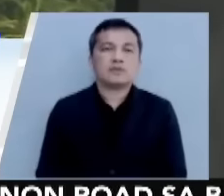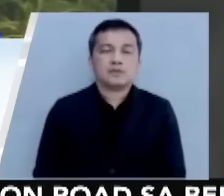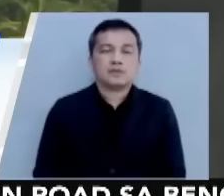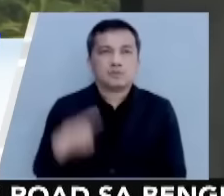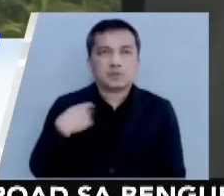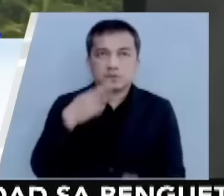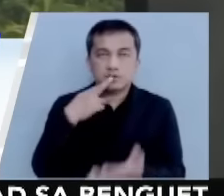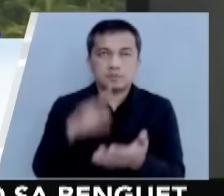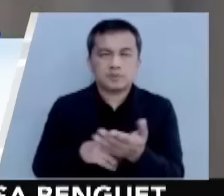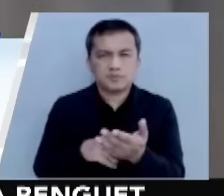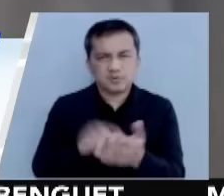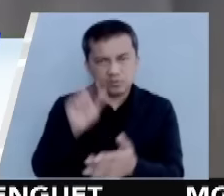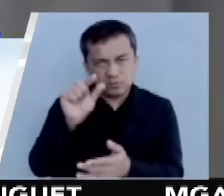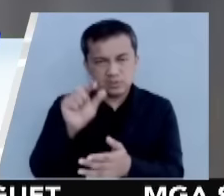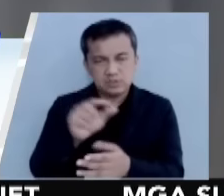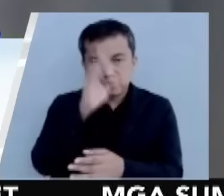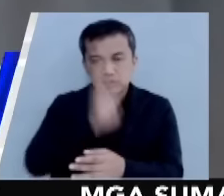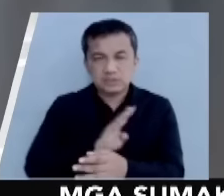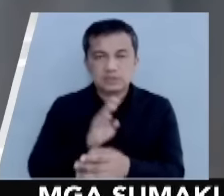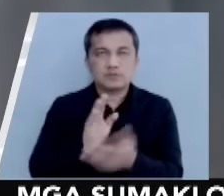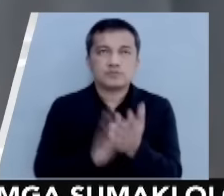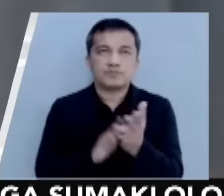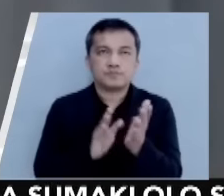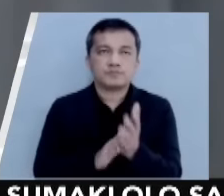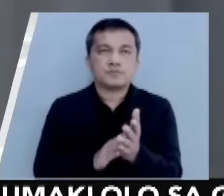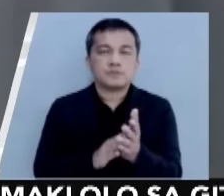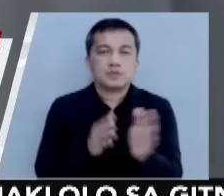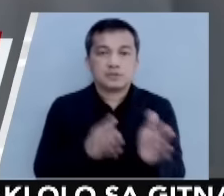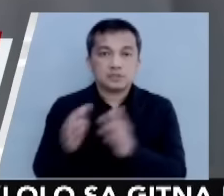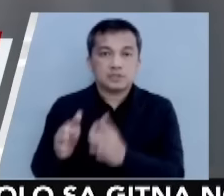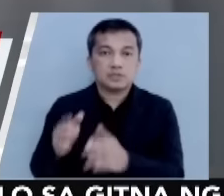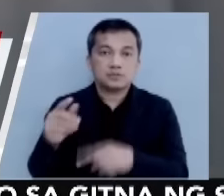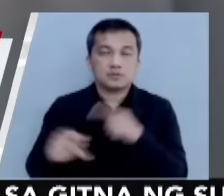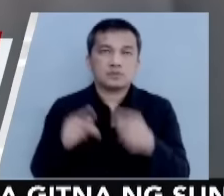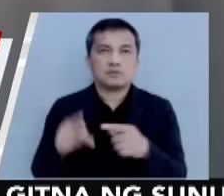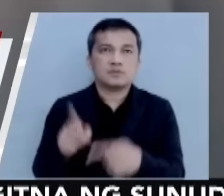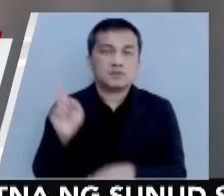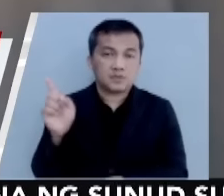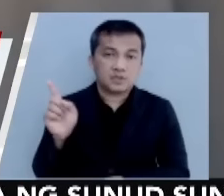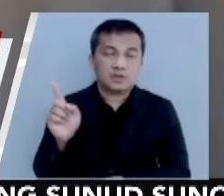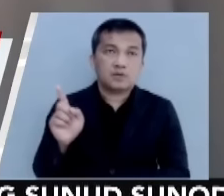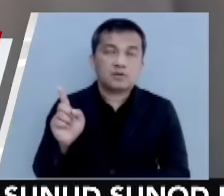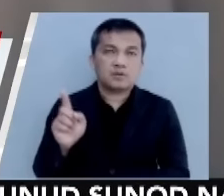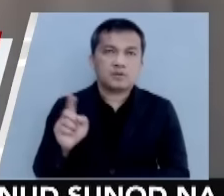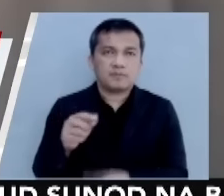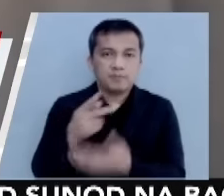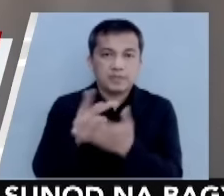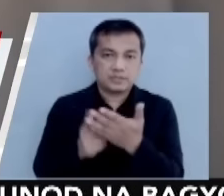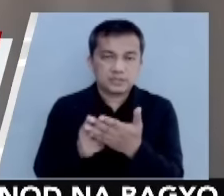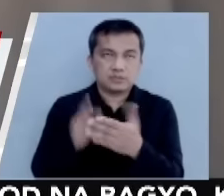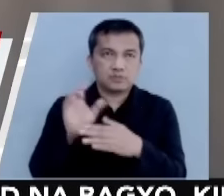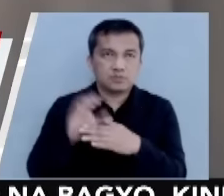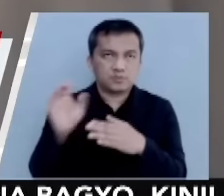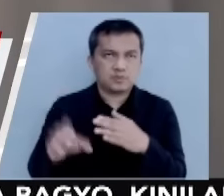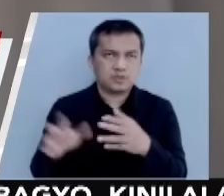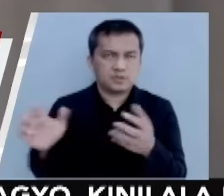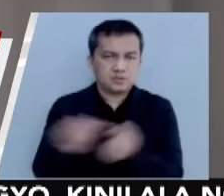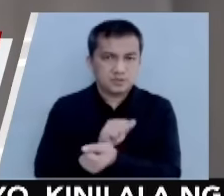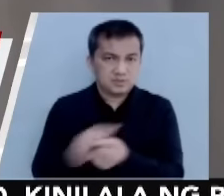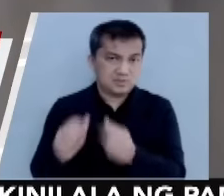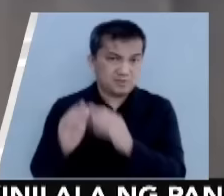damage school. And then sa mga tao, yun lang partially and totally damaged na mga bahay kasi